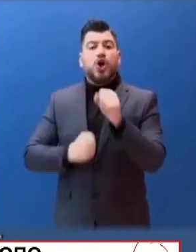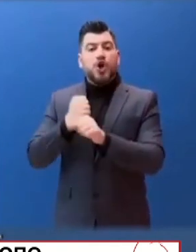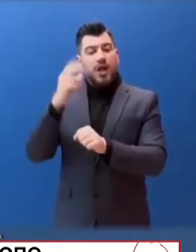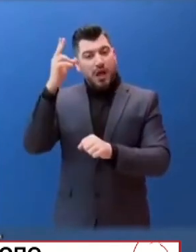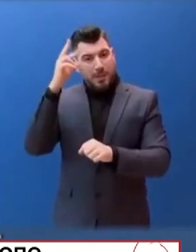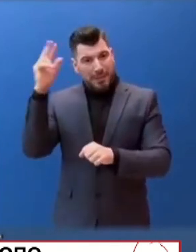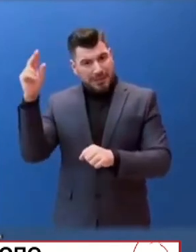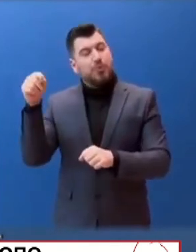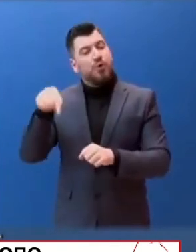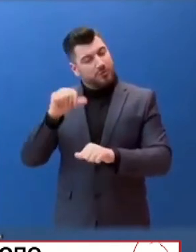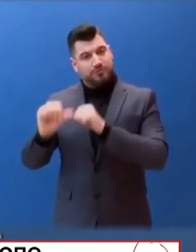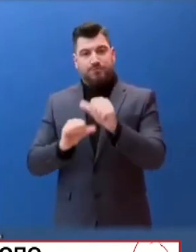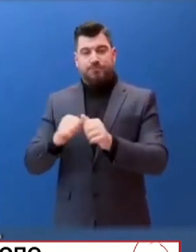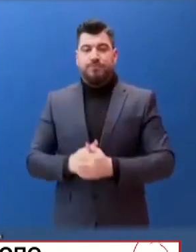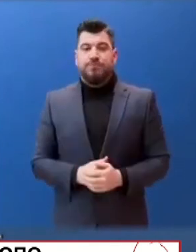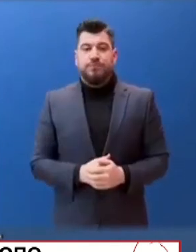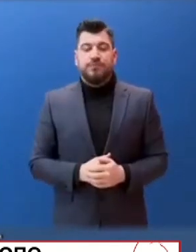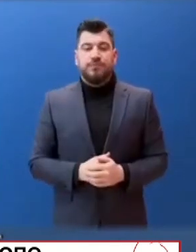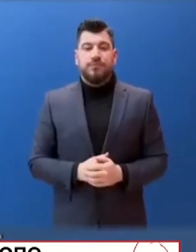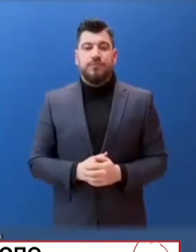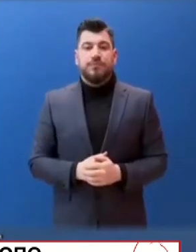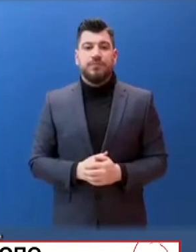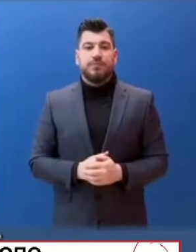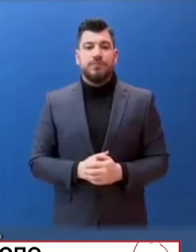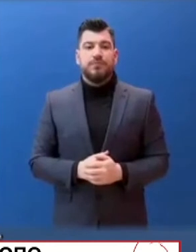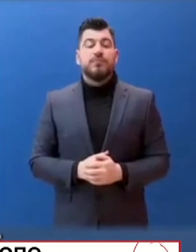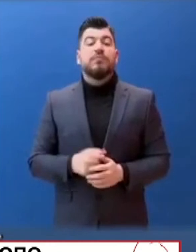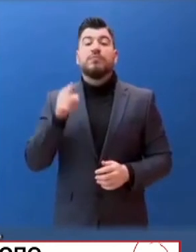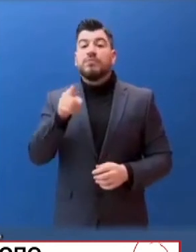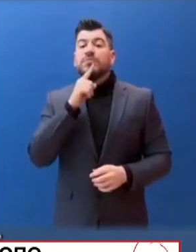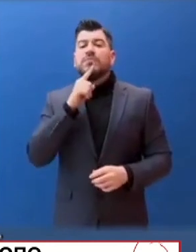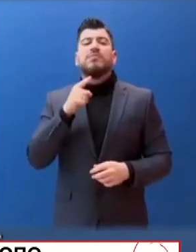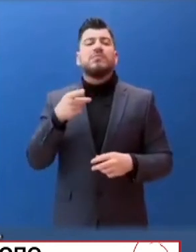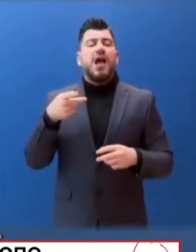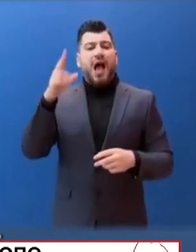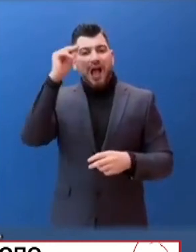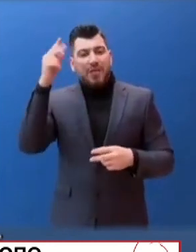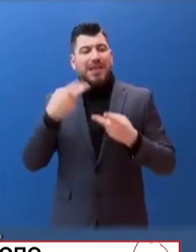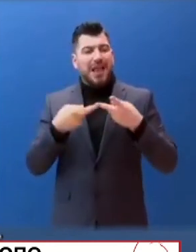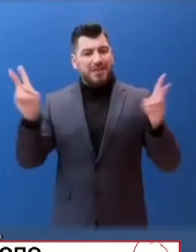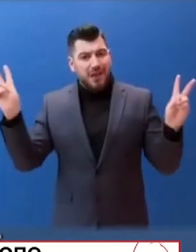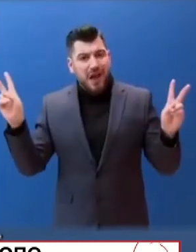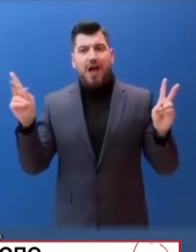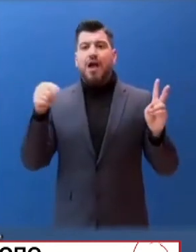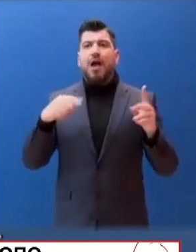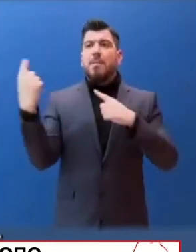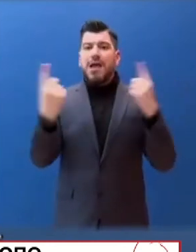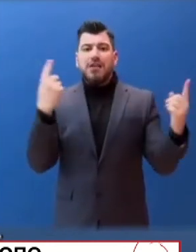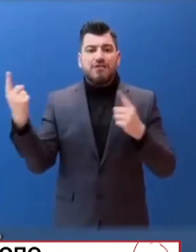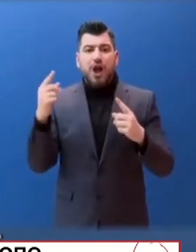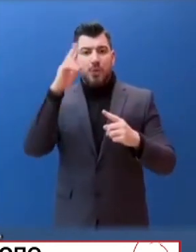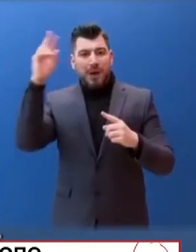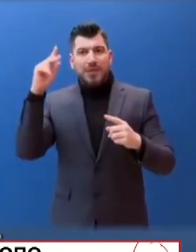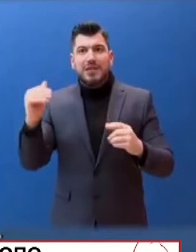φοίτησης. Και δεύτερον, ρυθμίσεις για την προστασία της ακαδημαϊκής ελευθερίας, την αναβάθμιση του ακαδημαϊκού περιβάλλοντος, τη